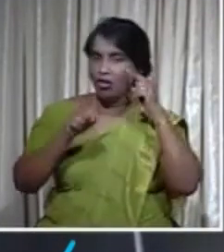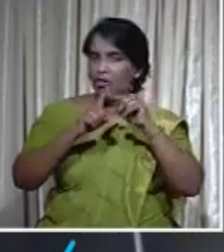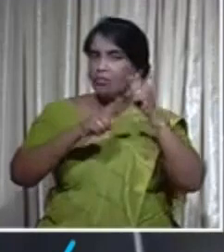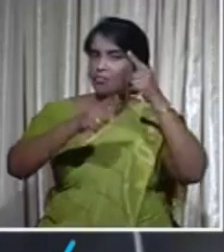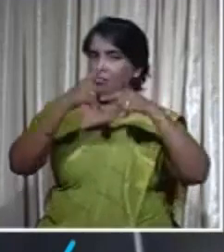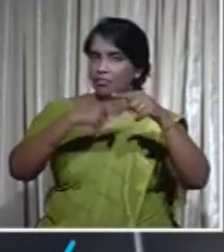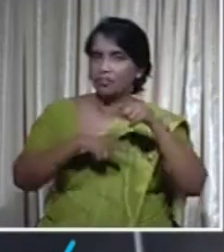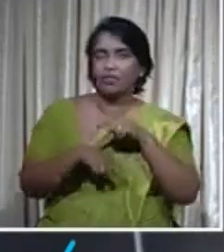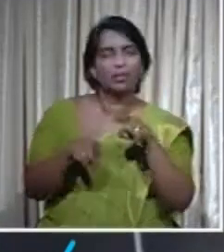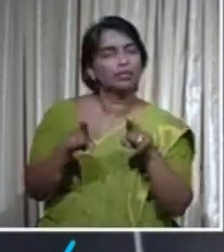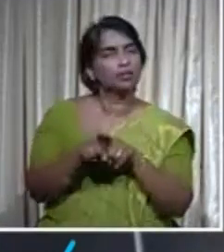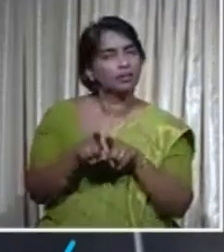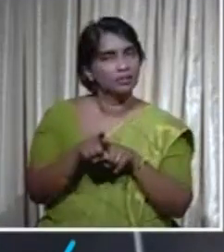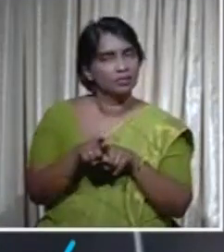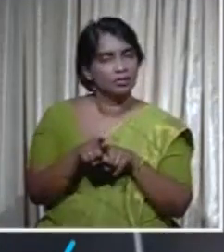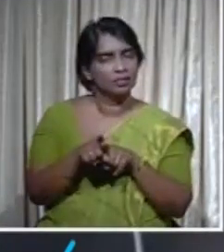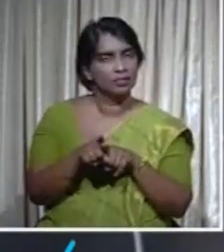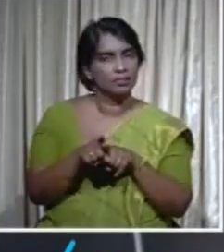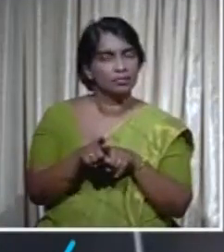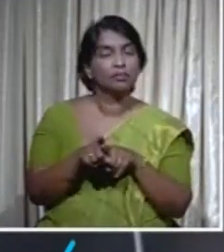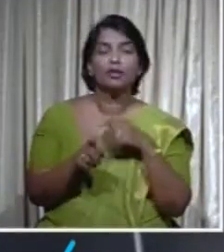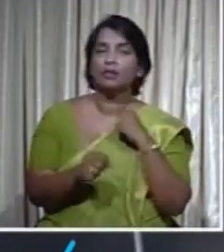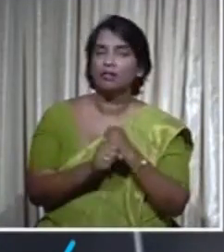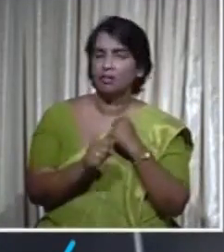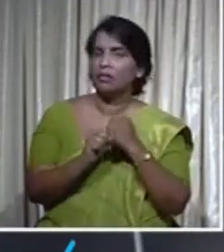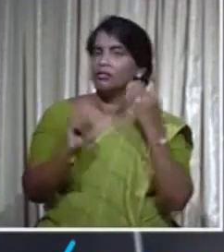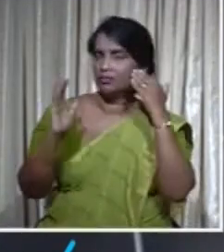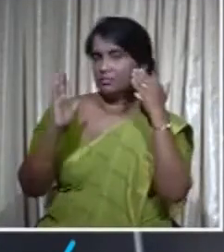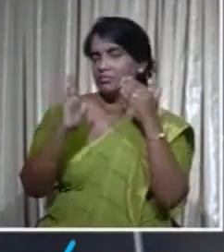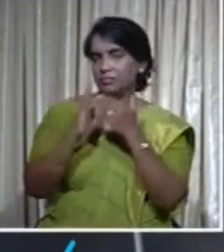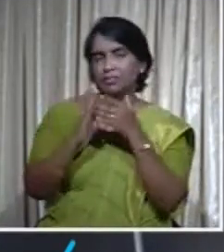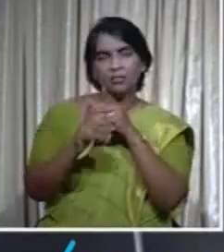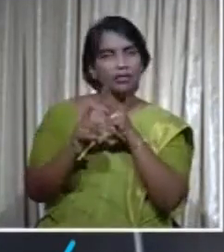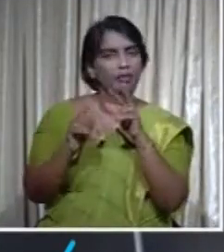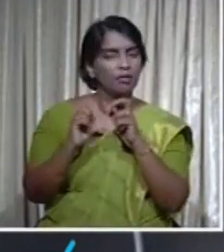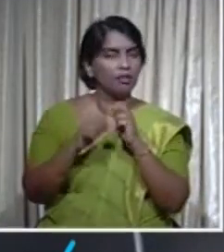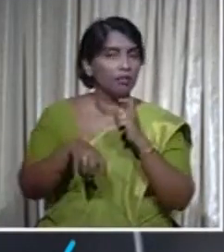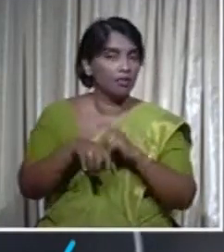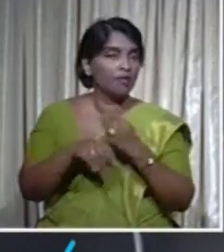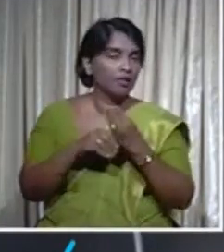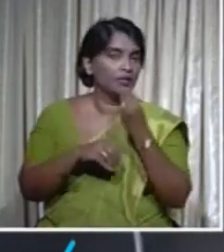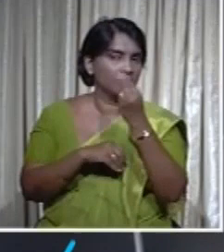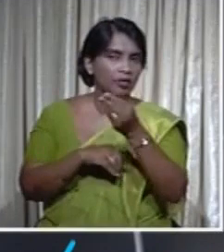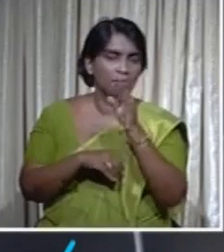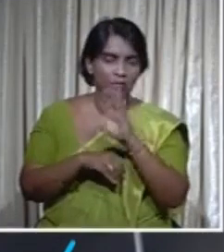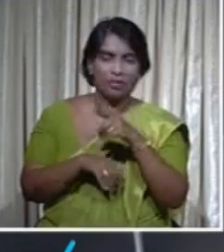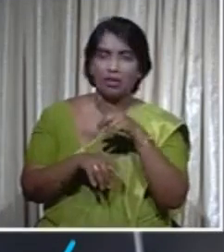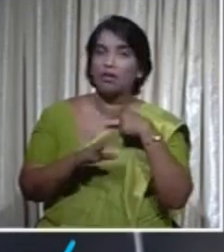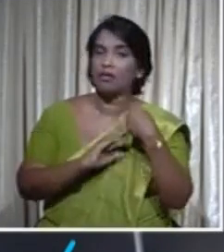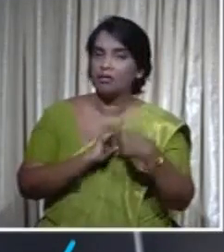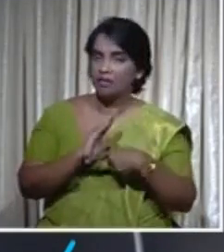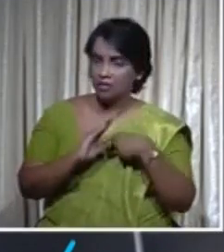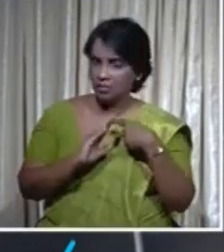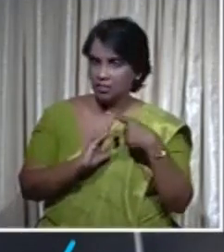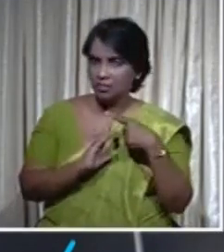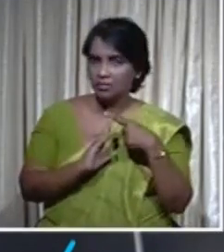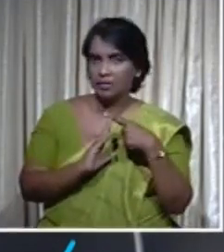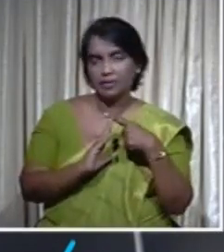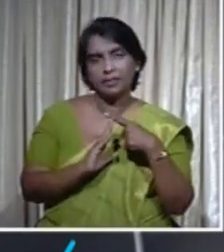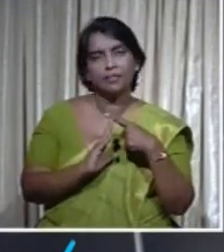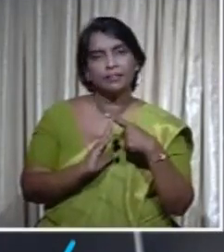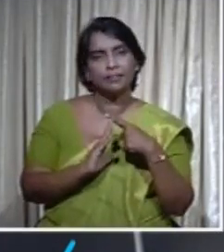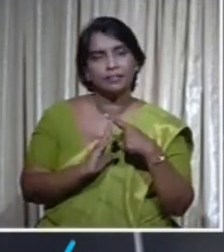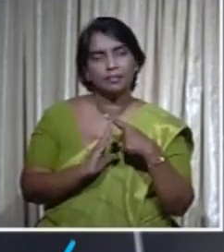உத்தரவுகளை நிறுத்த வேண்டும் என்பது என்னுடைய ஆகவே இந்த நாடு ஒரு பிரச்சனை